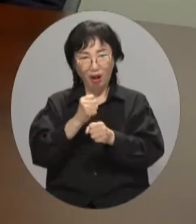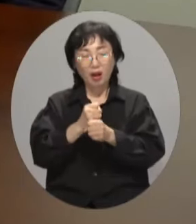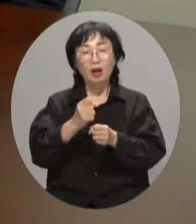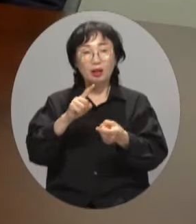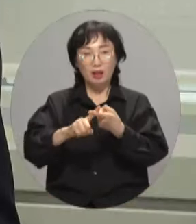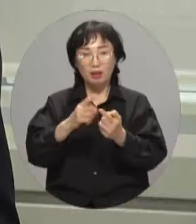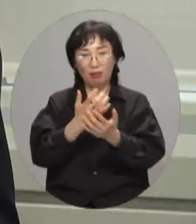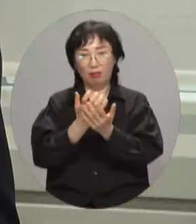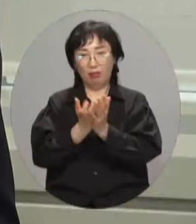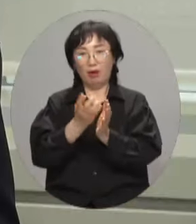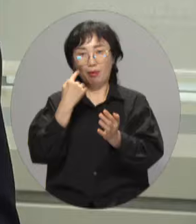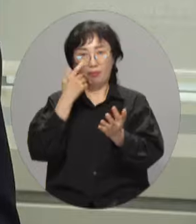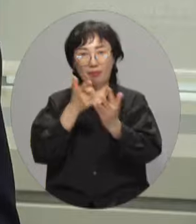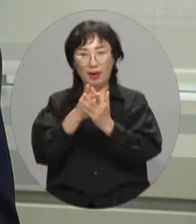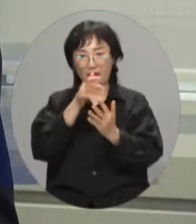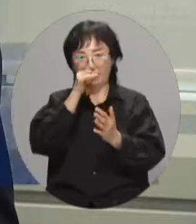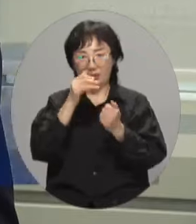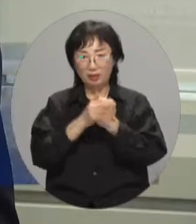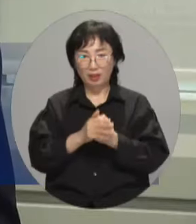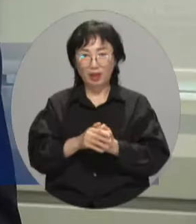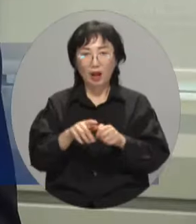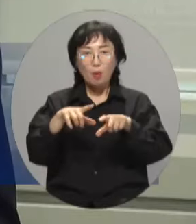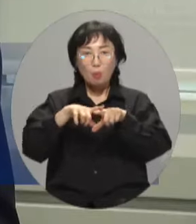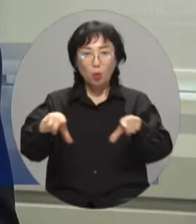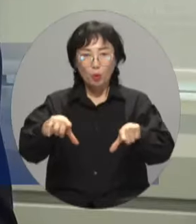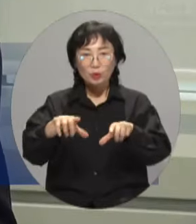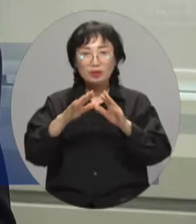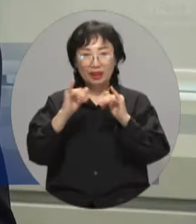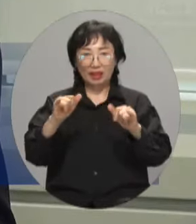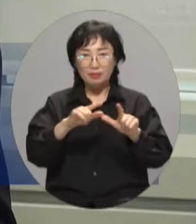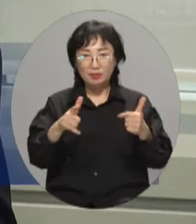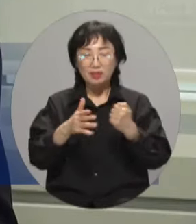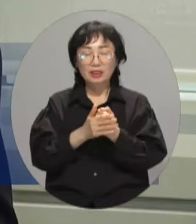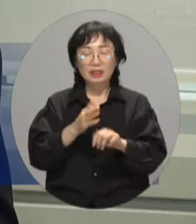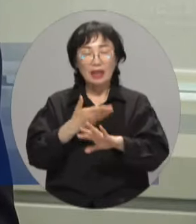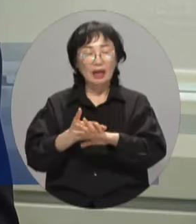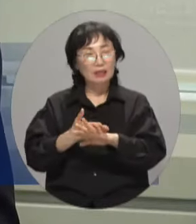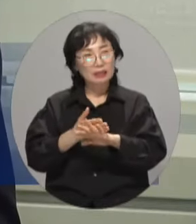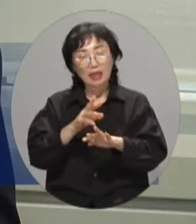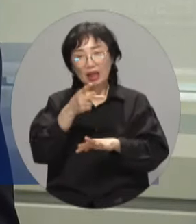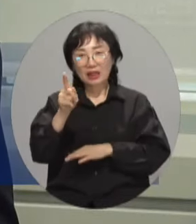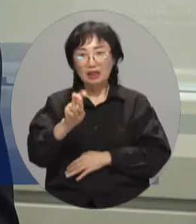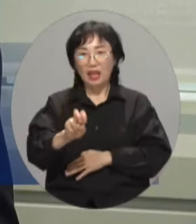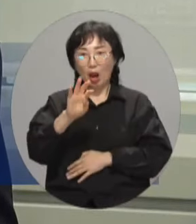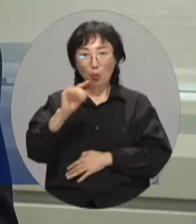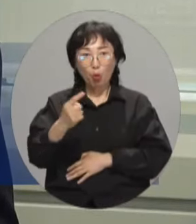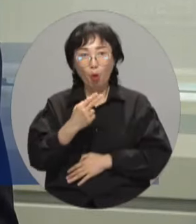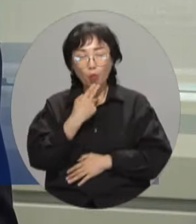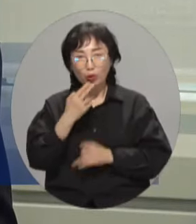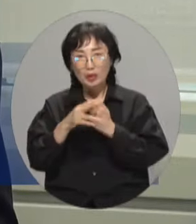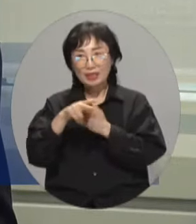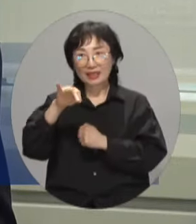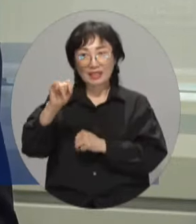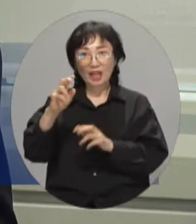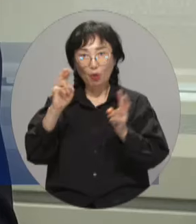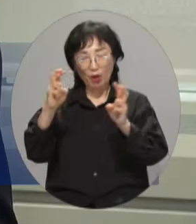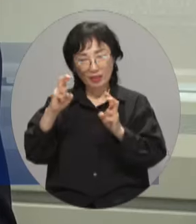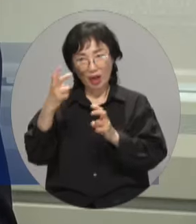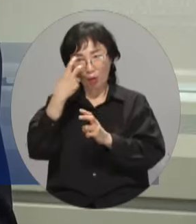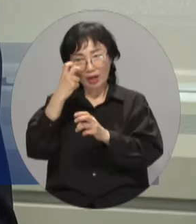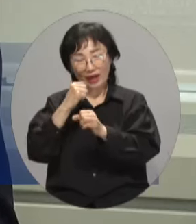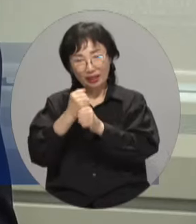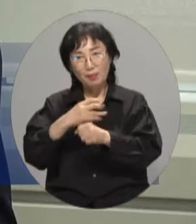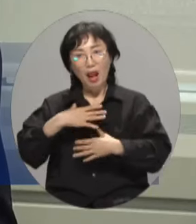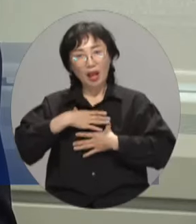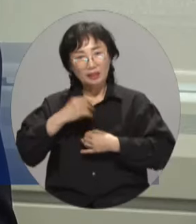드러났습니다. 생소하고 잘 모르기 때문에 아 다른 담보가 없구나. 신탁회사가 그냥 관리하니까 이게 안전한